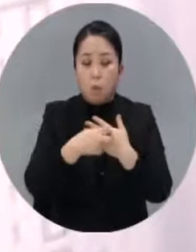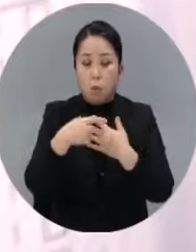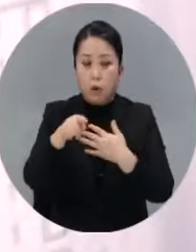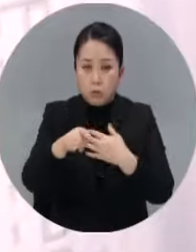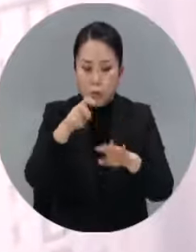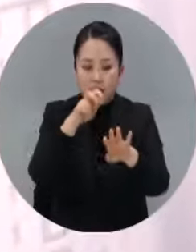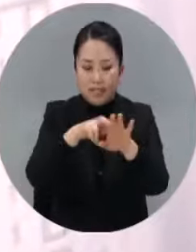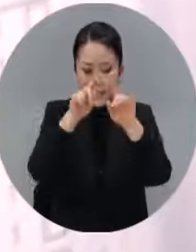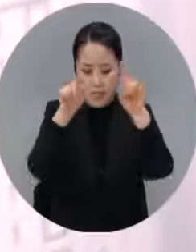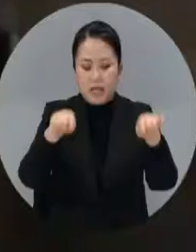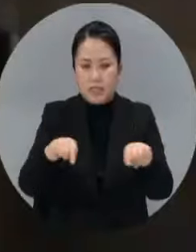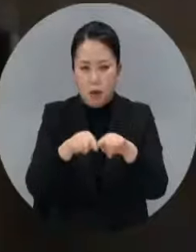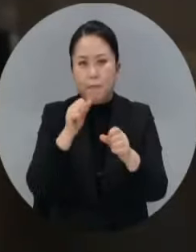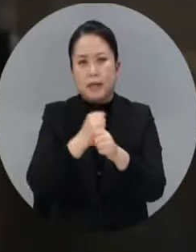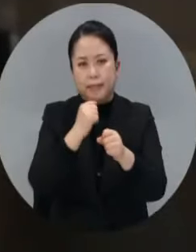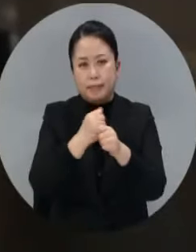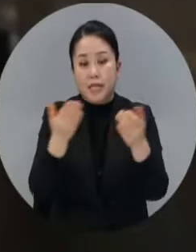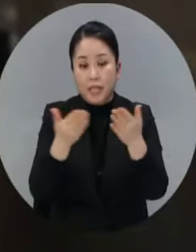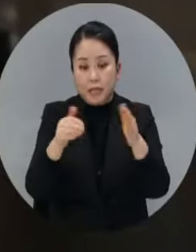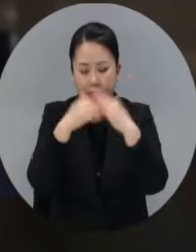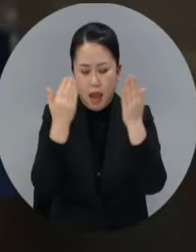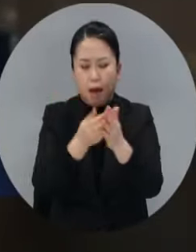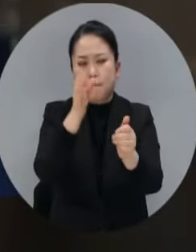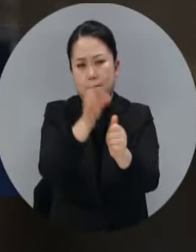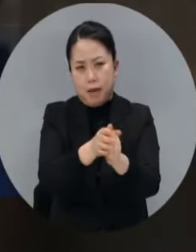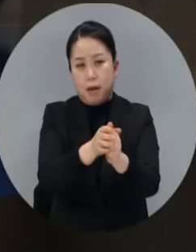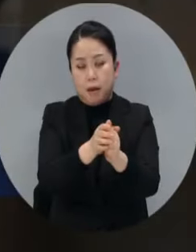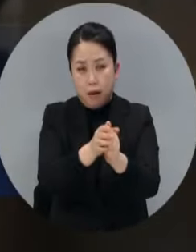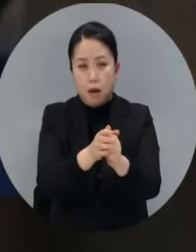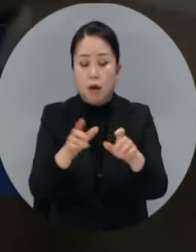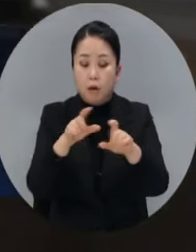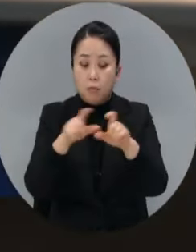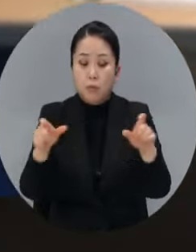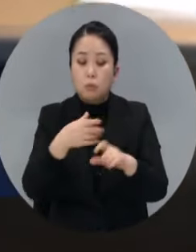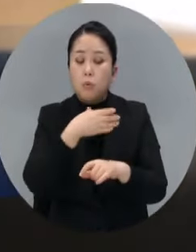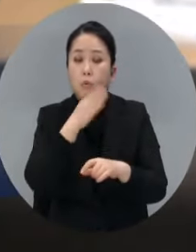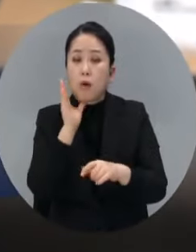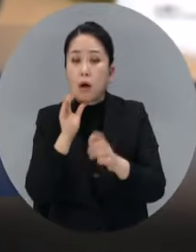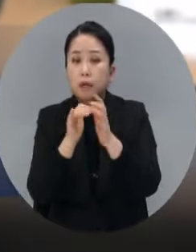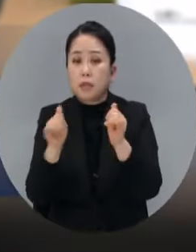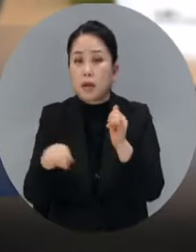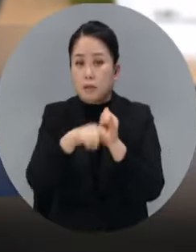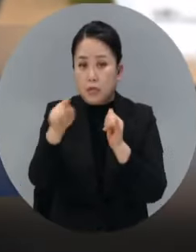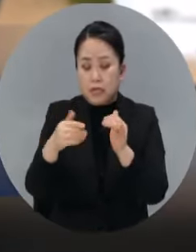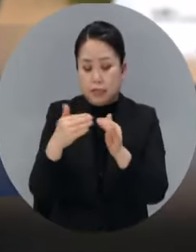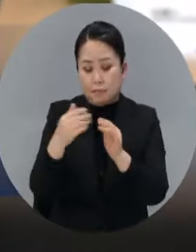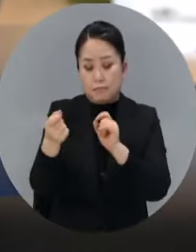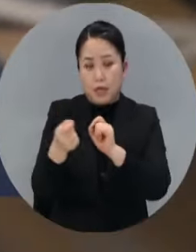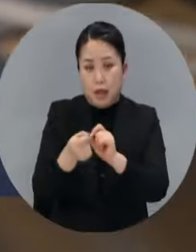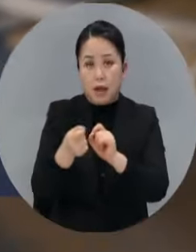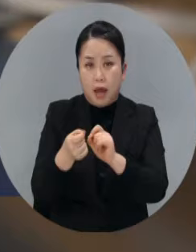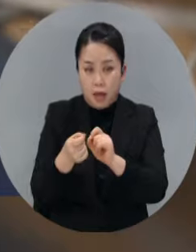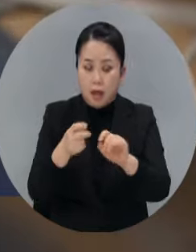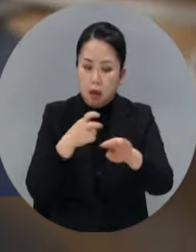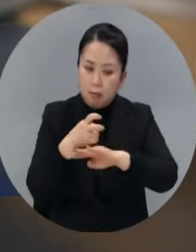떠안게 됐습니다 보통 나이가 많으신 어르신들이 집가까이